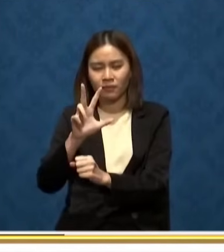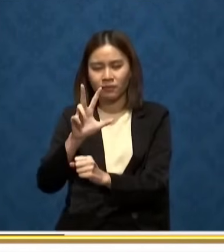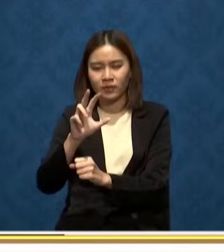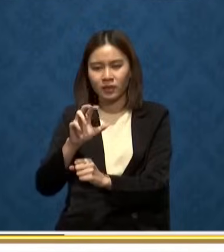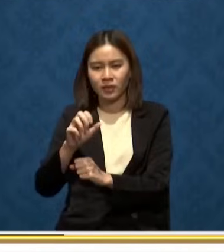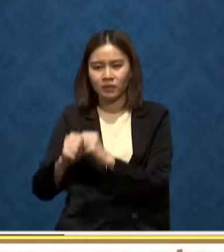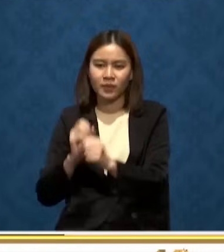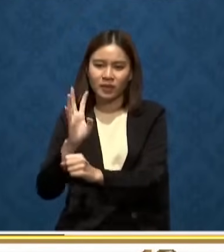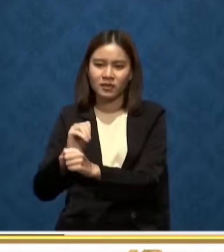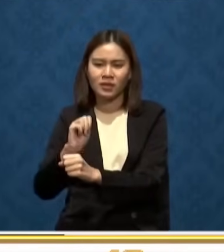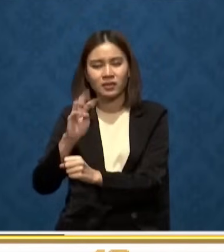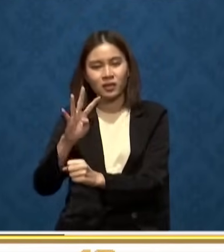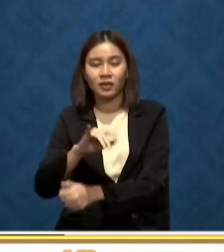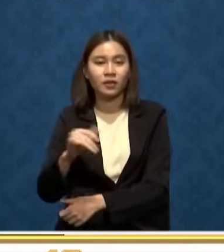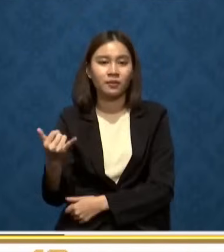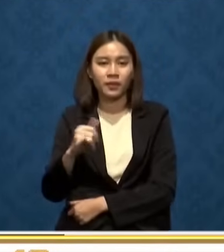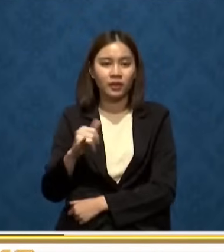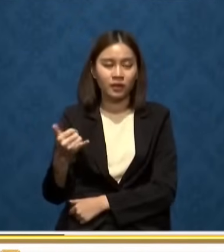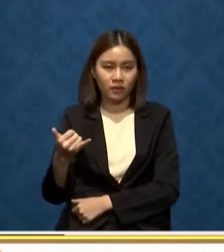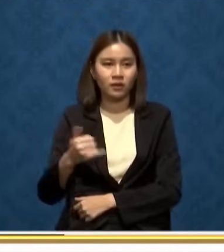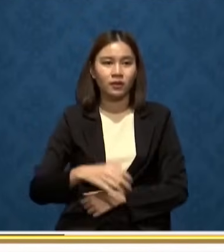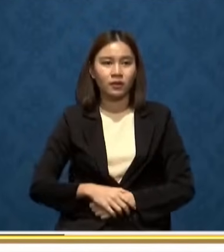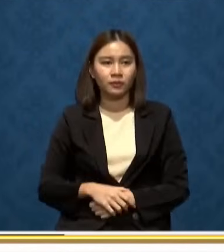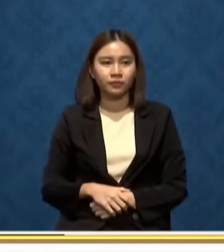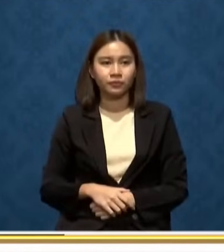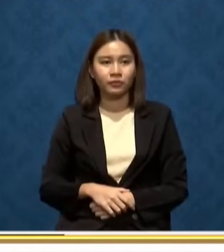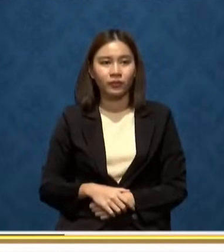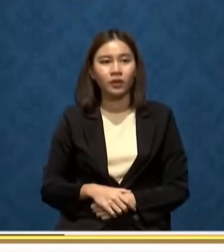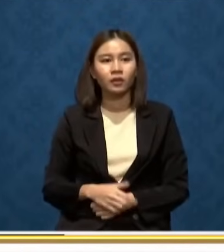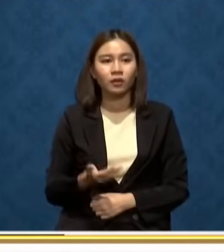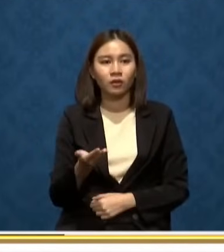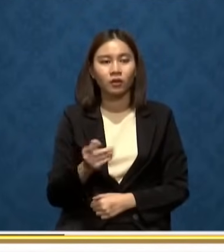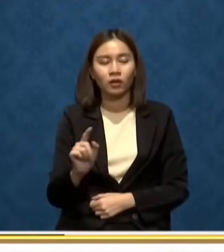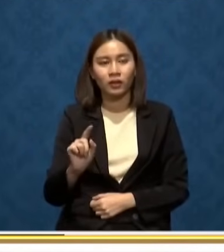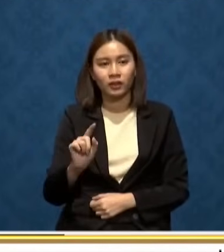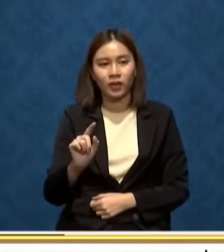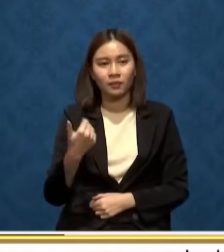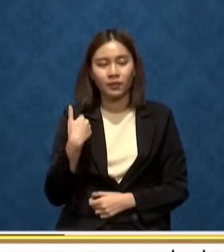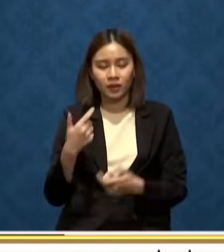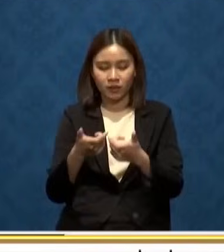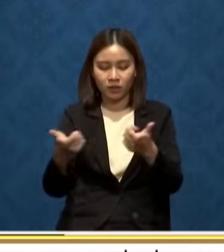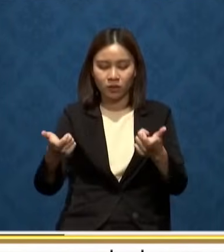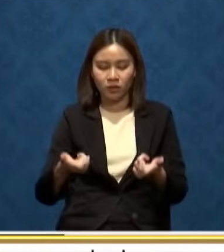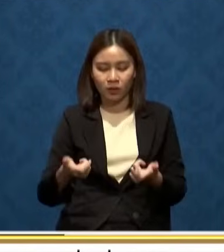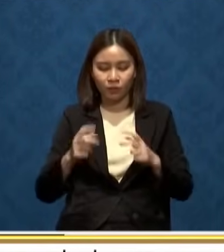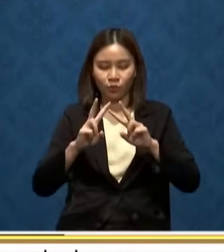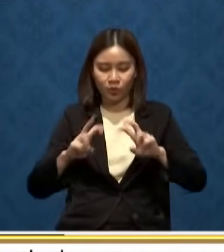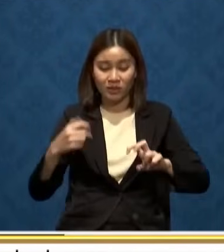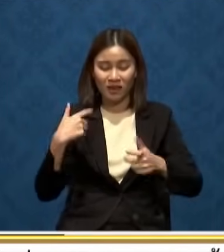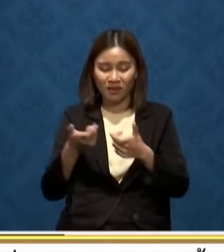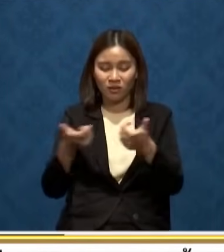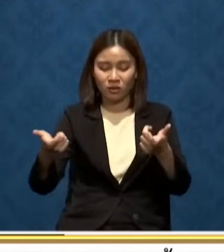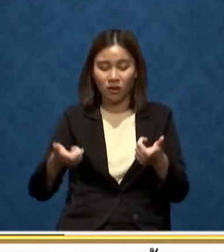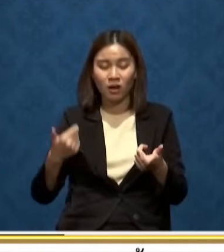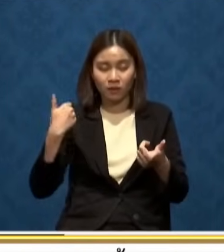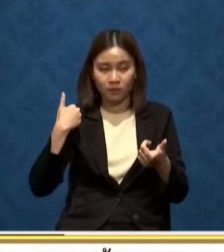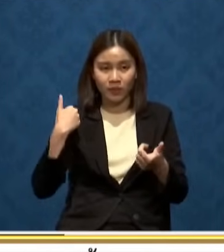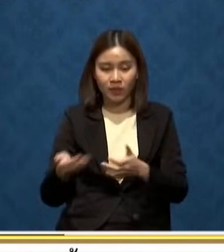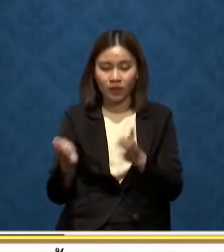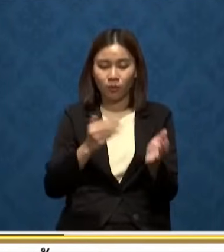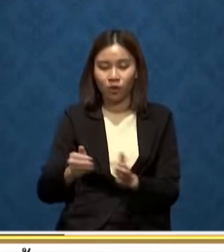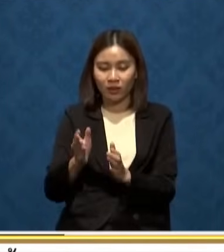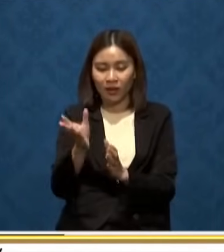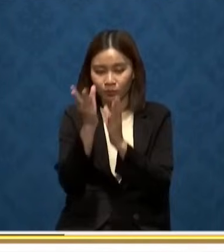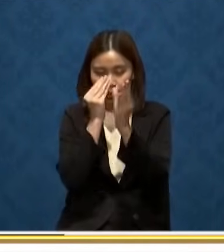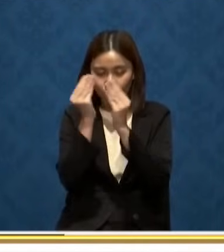44ฉันอาจจะจำพ.ศ.ได้ไม่ชัดนะคะดังนั้นก็ขออนุญาตว่ามีงานวิจัยชิ้นใหญ่กว่านั้นที่มีกระบวนการศึก